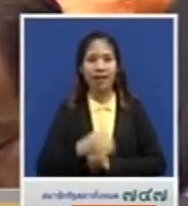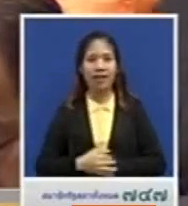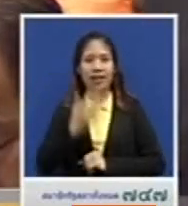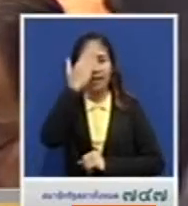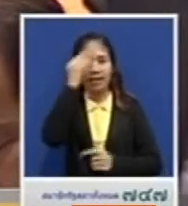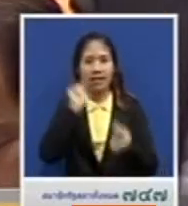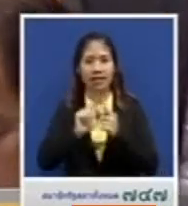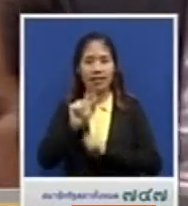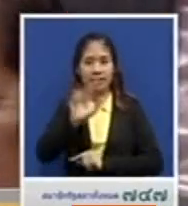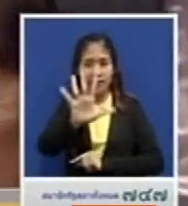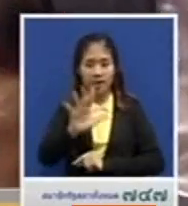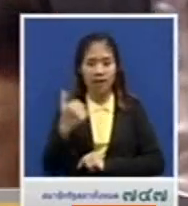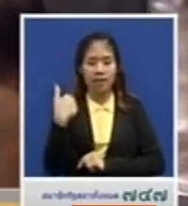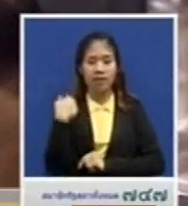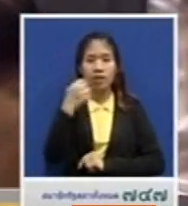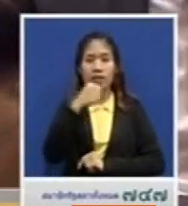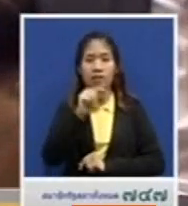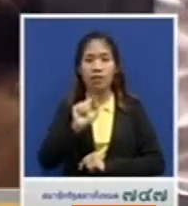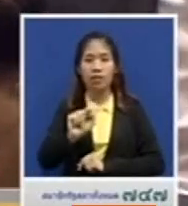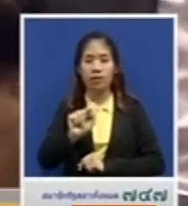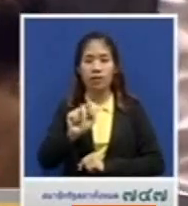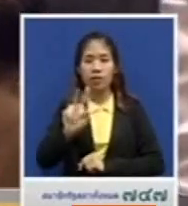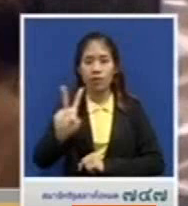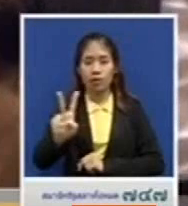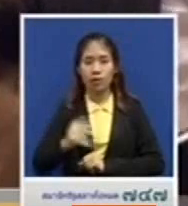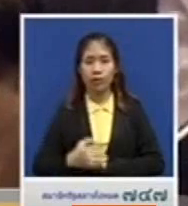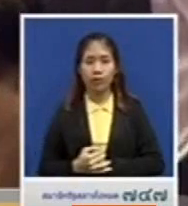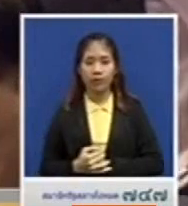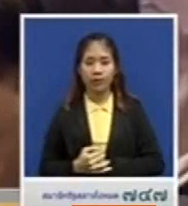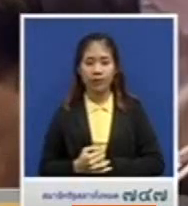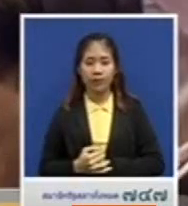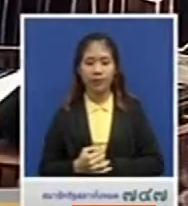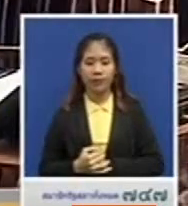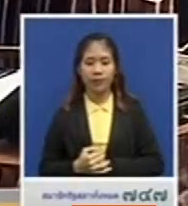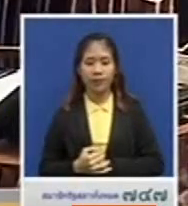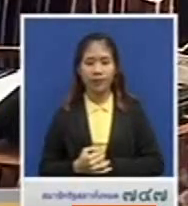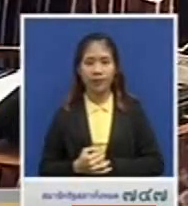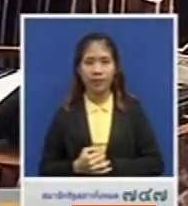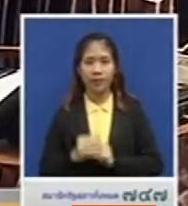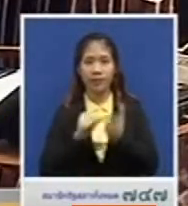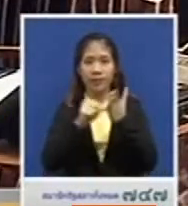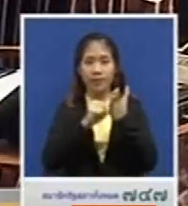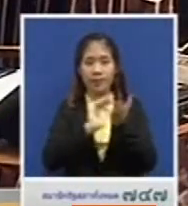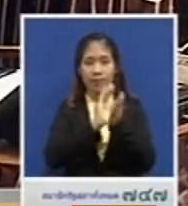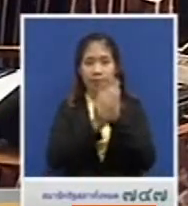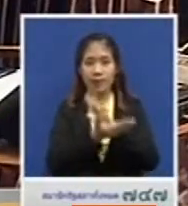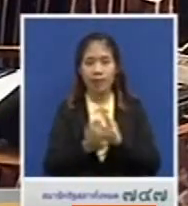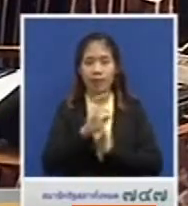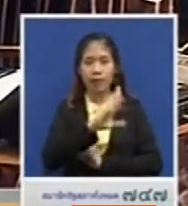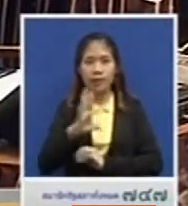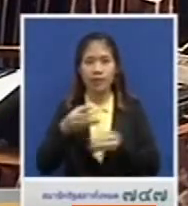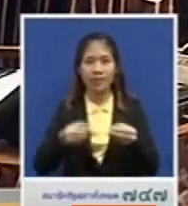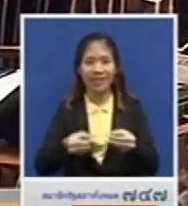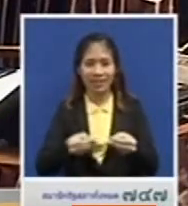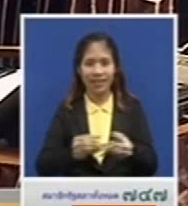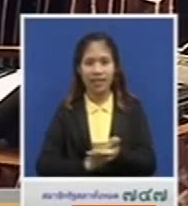น้า25ครับว่า 10.2 นะครับนะฮะ ปรับปรุงระบบที่ดินท